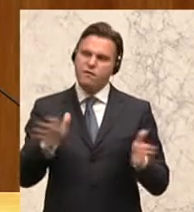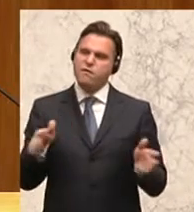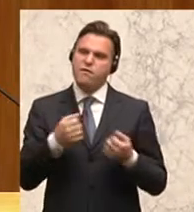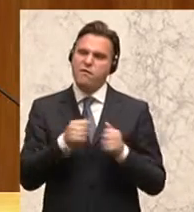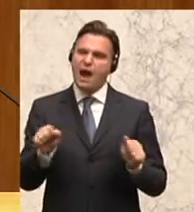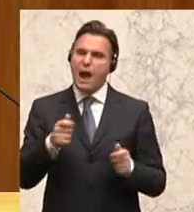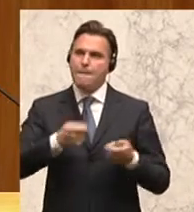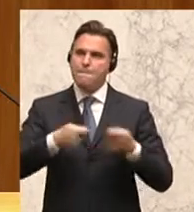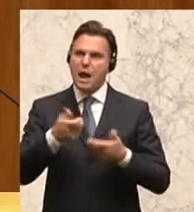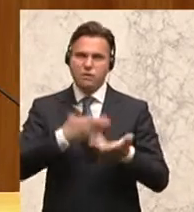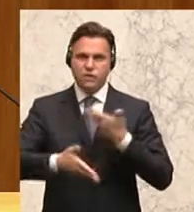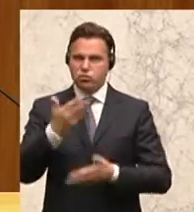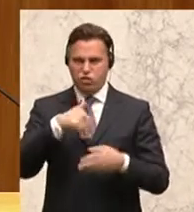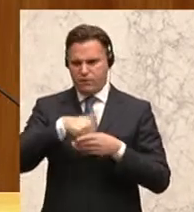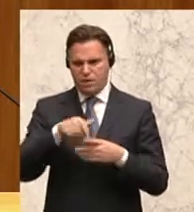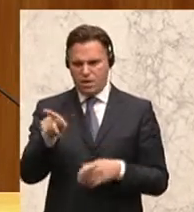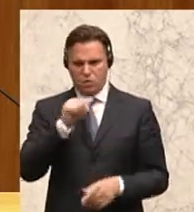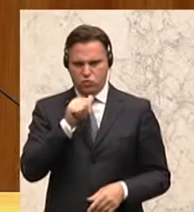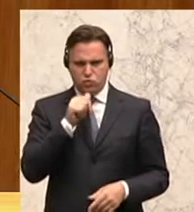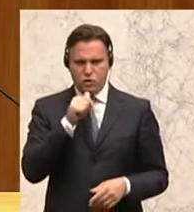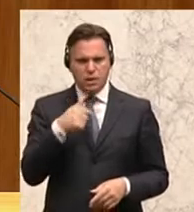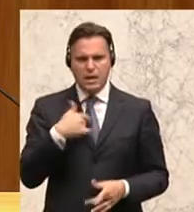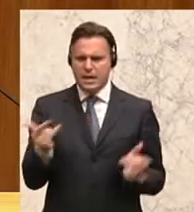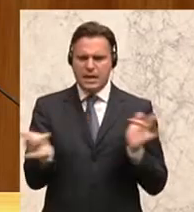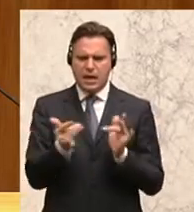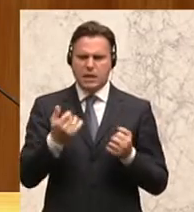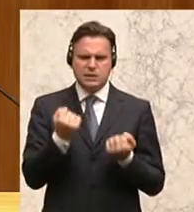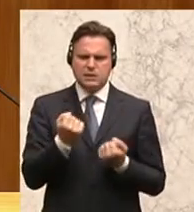freiem Unternehmertum. Und da wird das PZÖ immer dagegen sein.